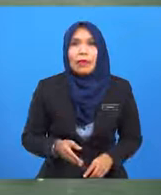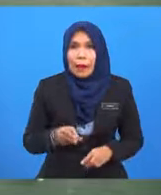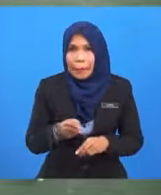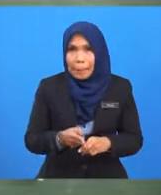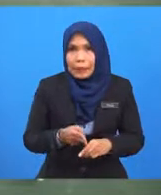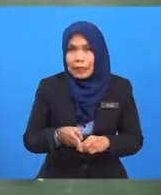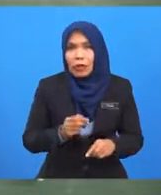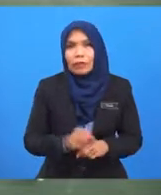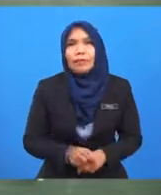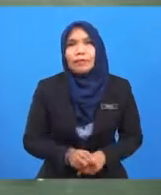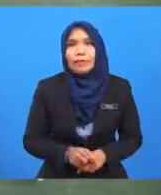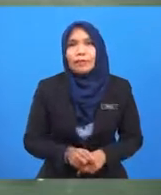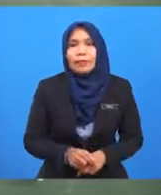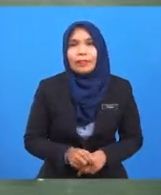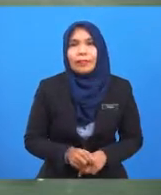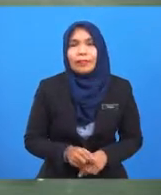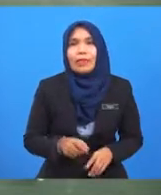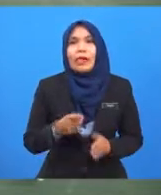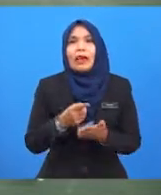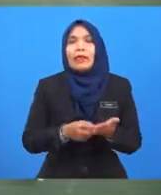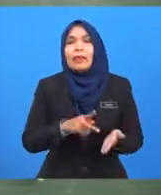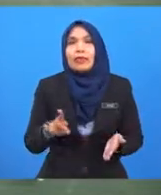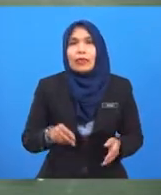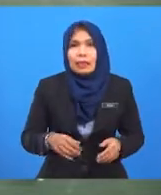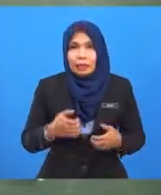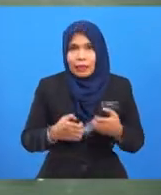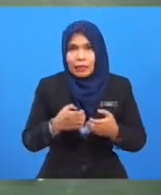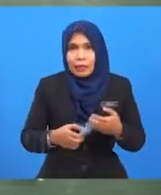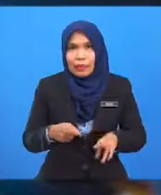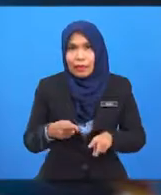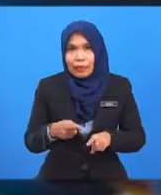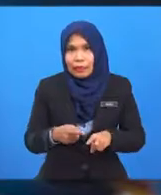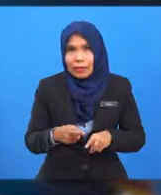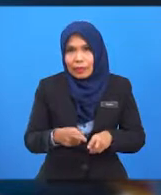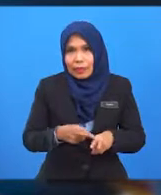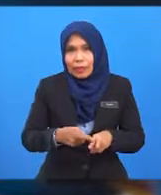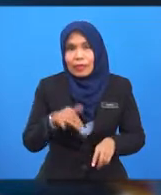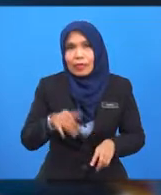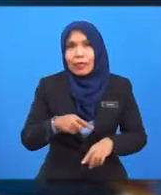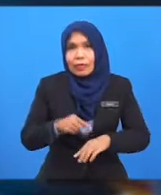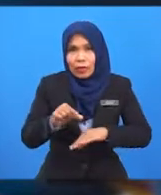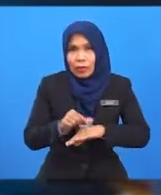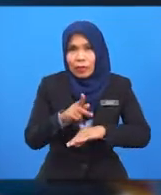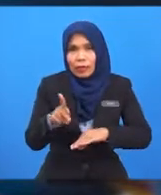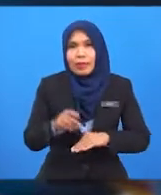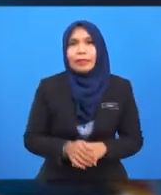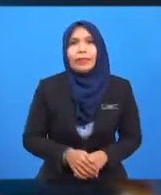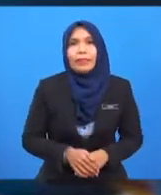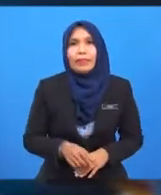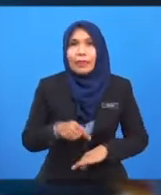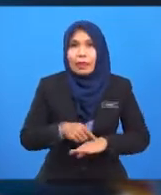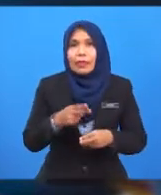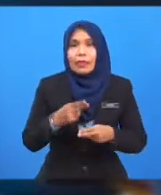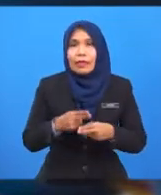murid-murid, apakah mesin ringkas yang digunakan? Mesin ringkas ini dinamakan